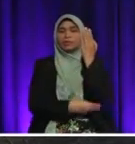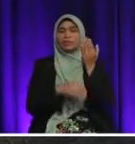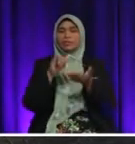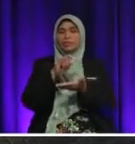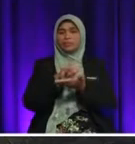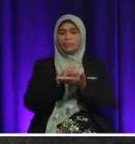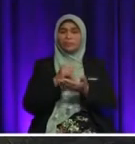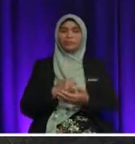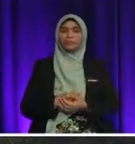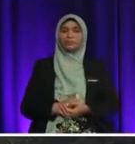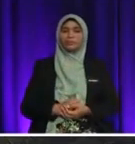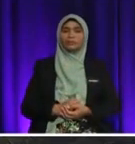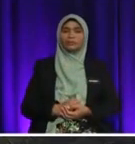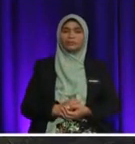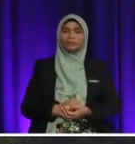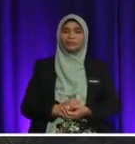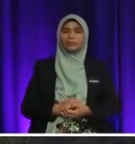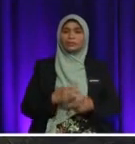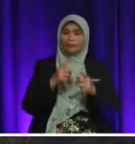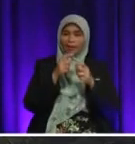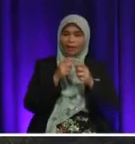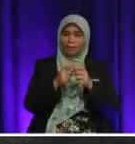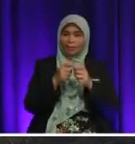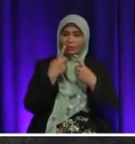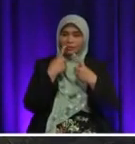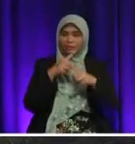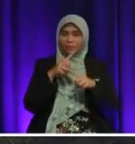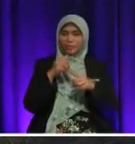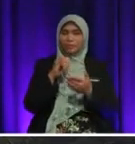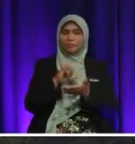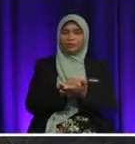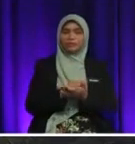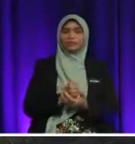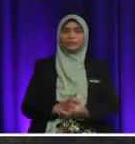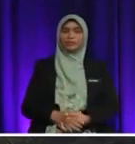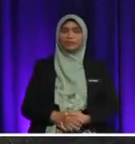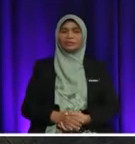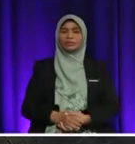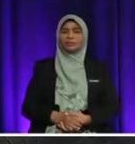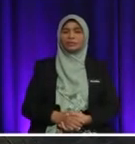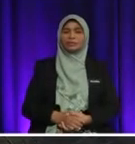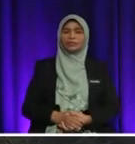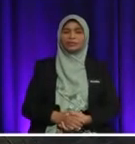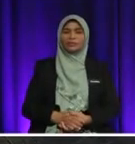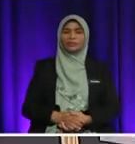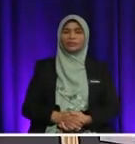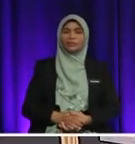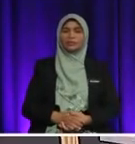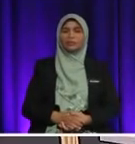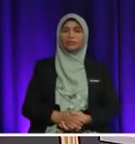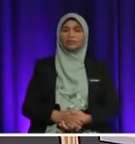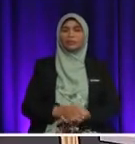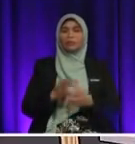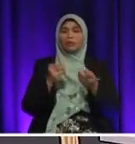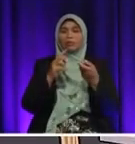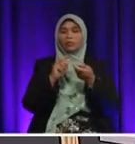cikgu ni, okey, tepat sekali jawapan Indra. Ya, tepuk betul. Kawan-kawan. Hebat. Rumit ya. Rumit ya nak